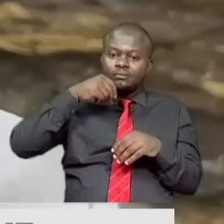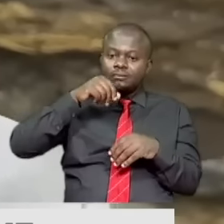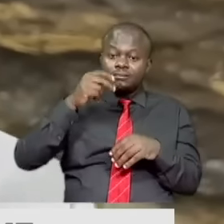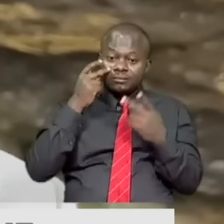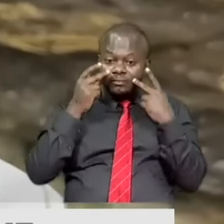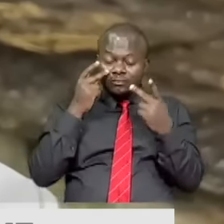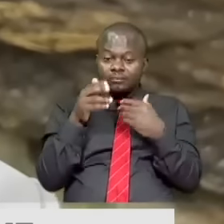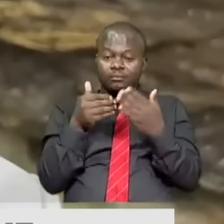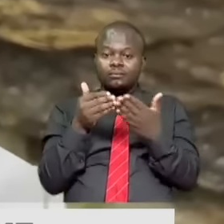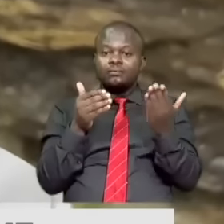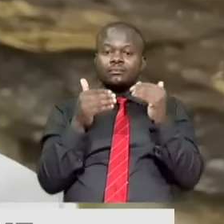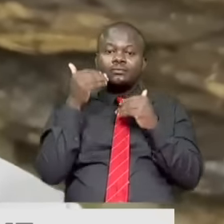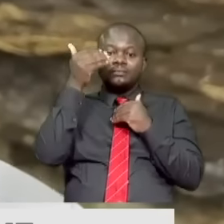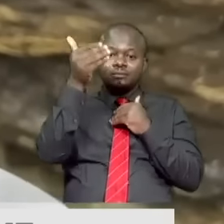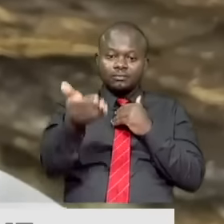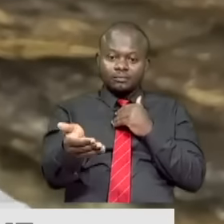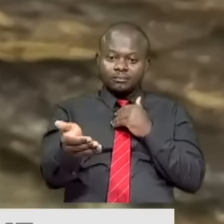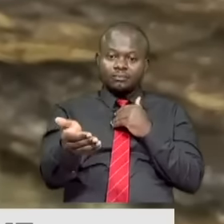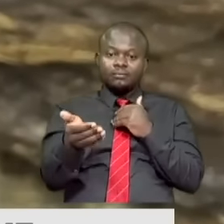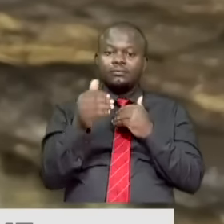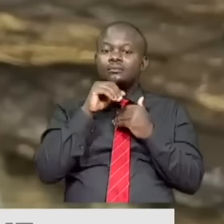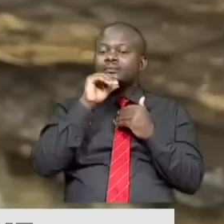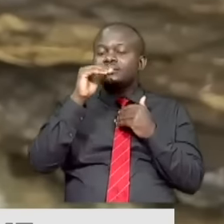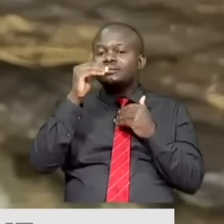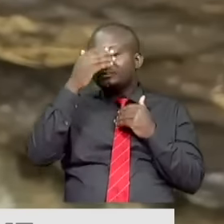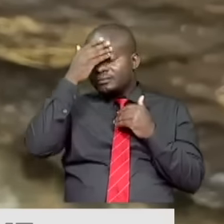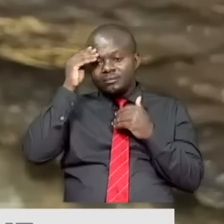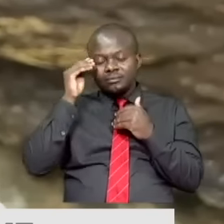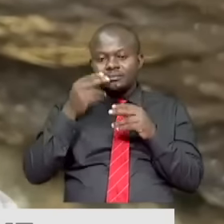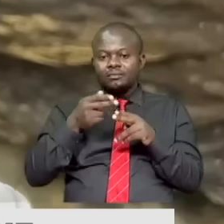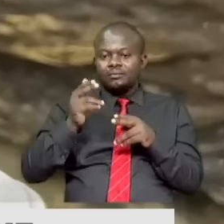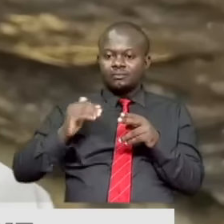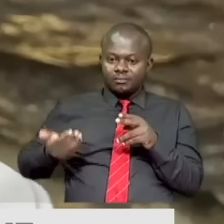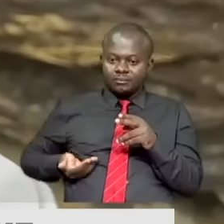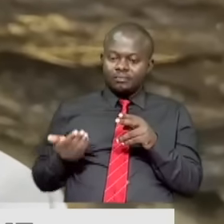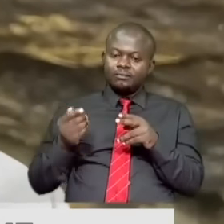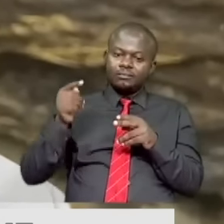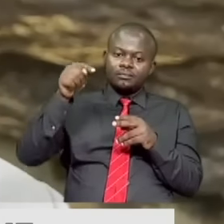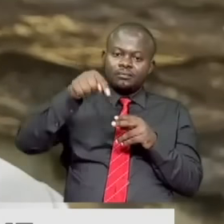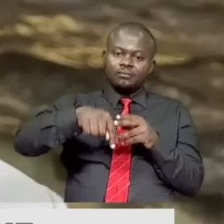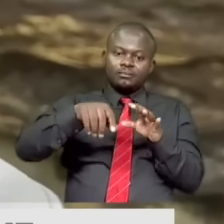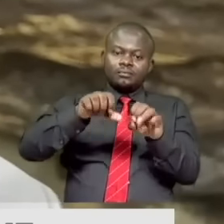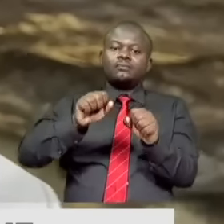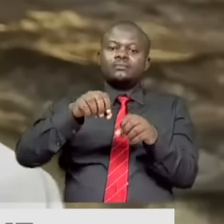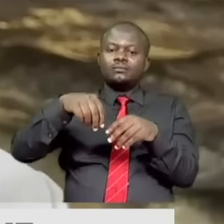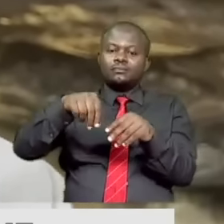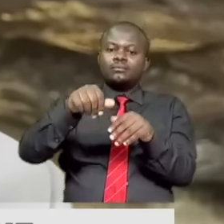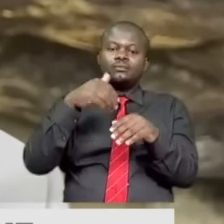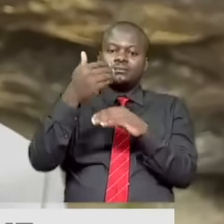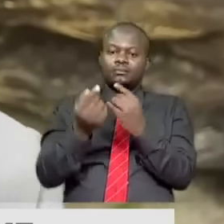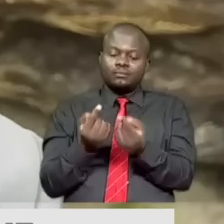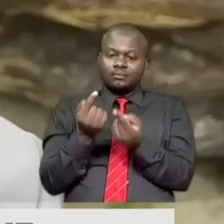wawubonye. Noneho uretse ko nibagiye izina ry'uwo mugore baje bafatamo umunyu baragenda